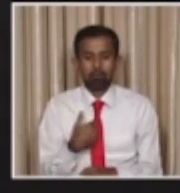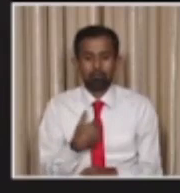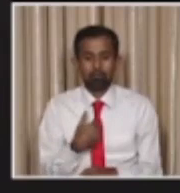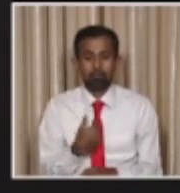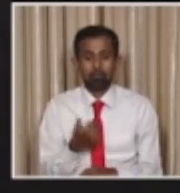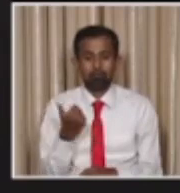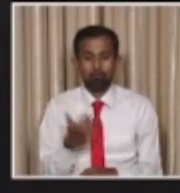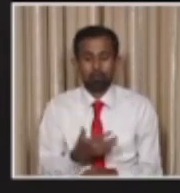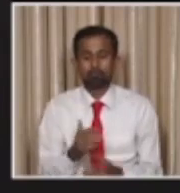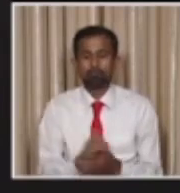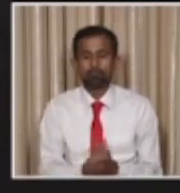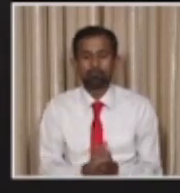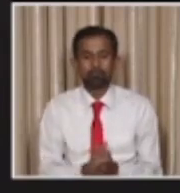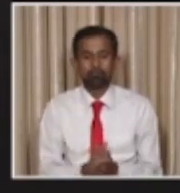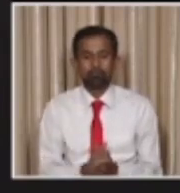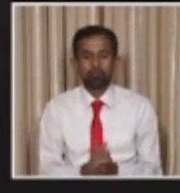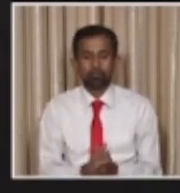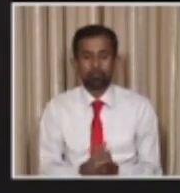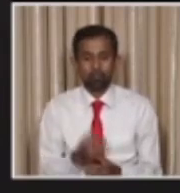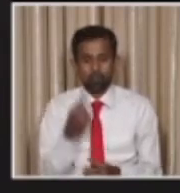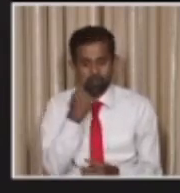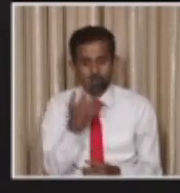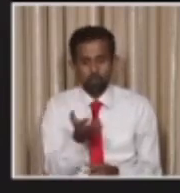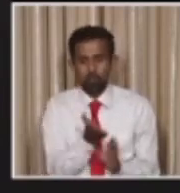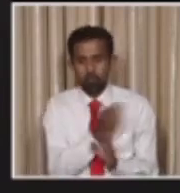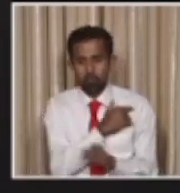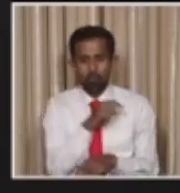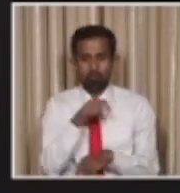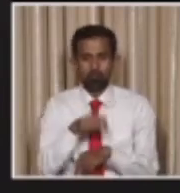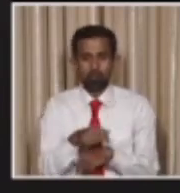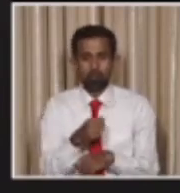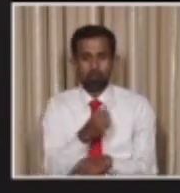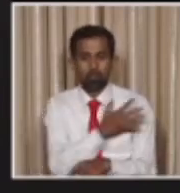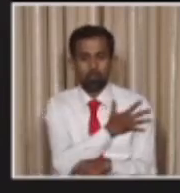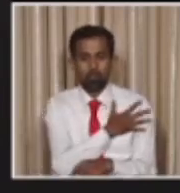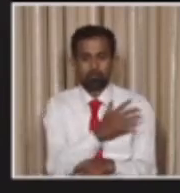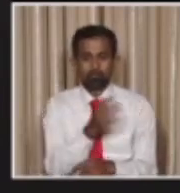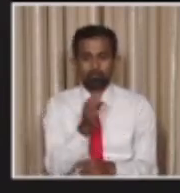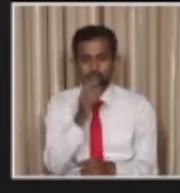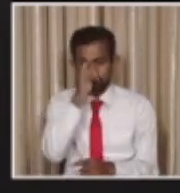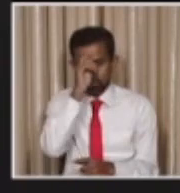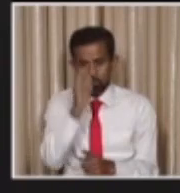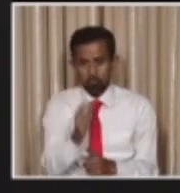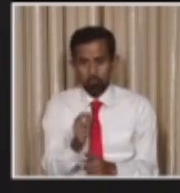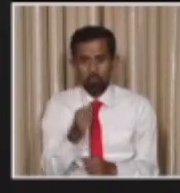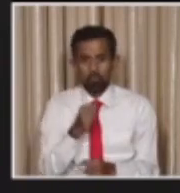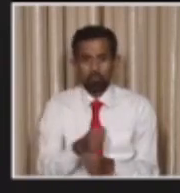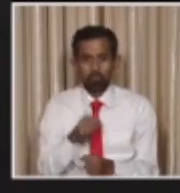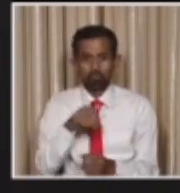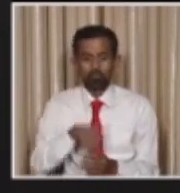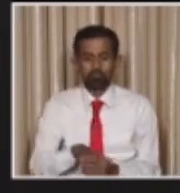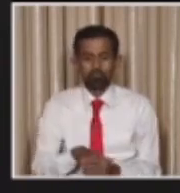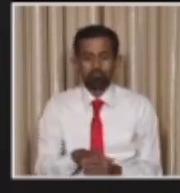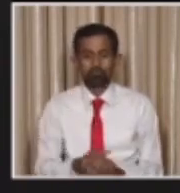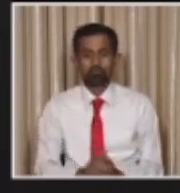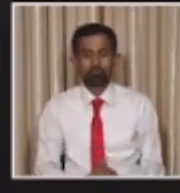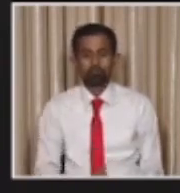ඉතාමත් වැදගත් වෙන්නේ. ඒ වගේම තමයි අපි දැක්ක පහුගිය කාලේ ගොටබේ රාජපක්ෂ ජනාධිපතිගේ රජයේ කාලේ